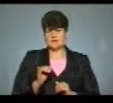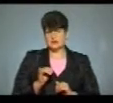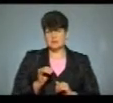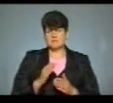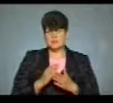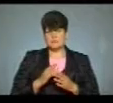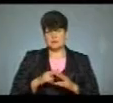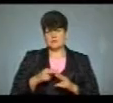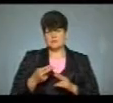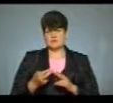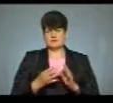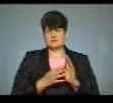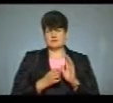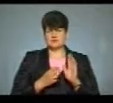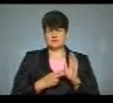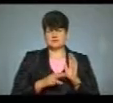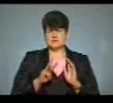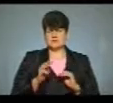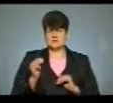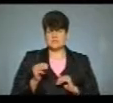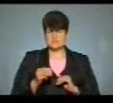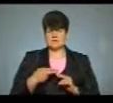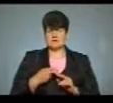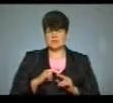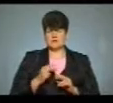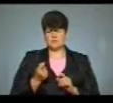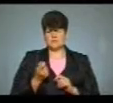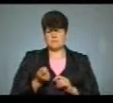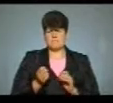нам компенсувати 973 тисячі, але компенсували трошки менше,